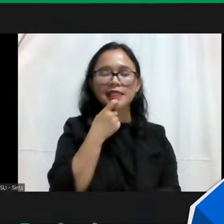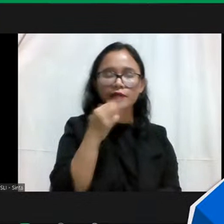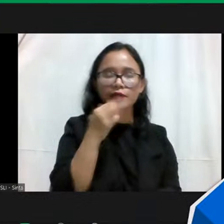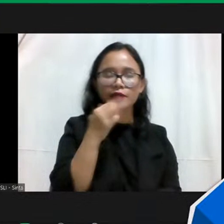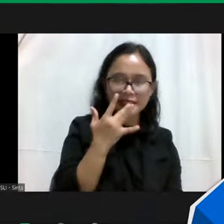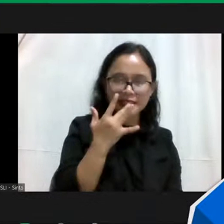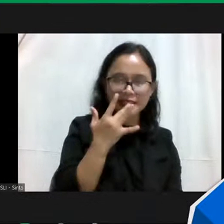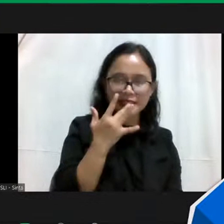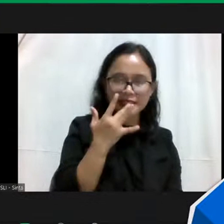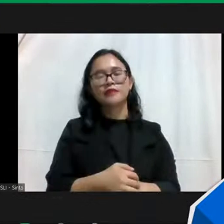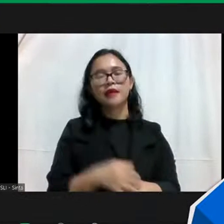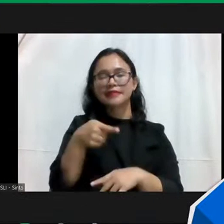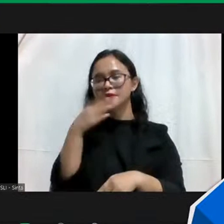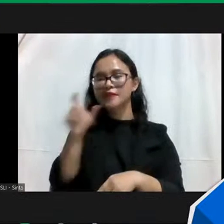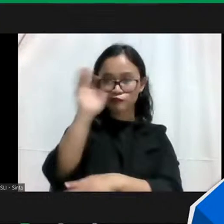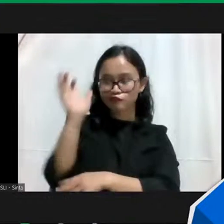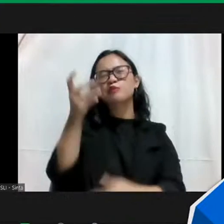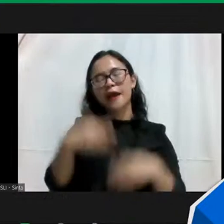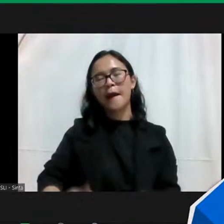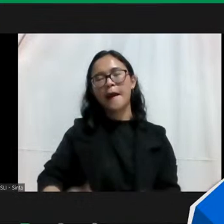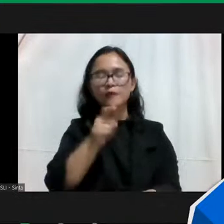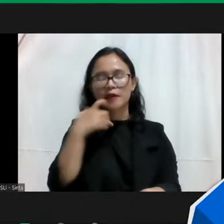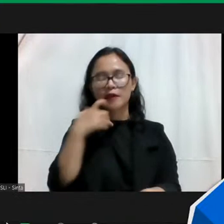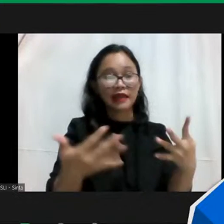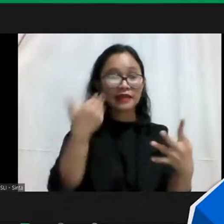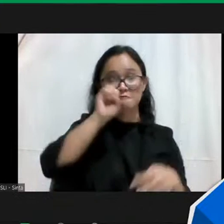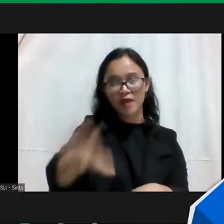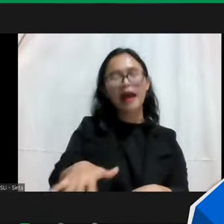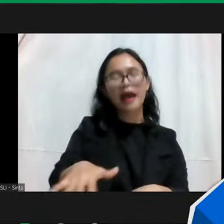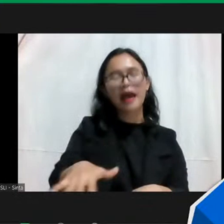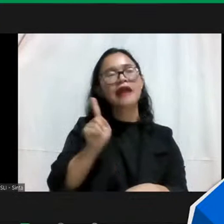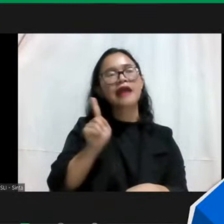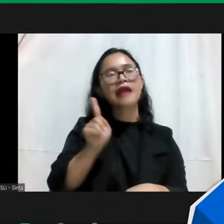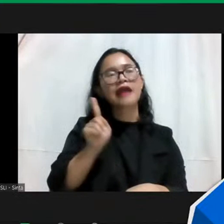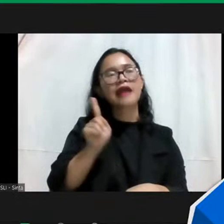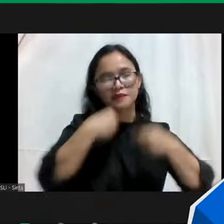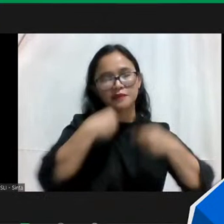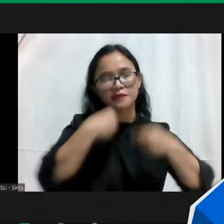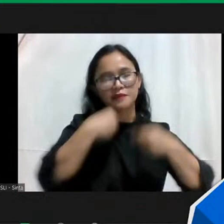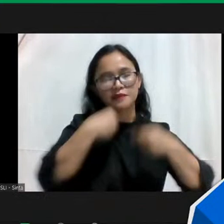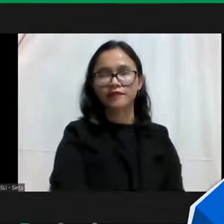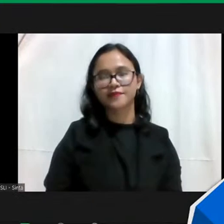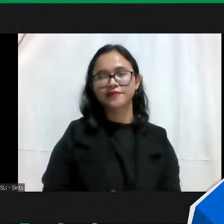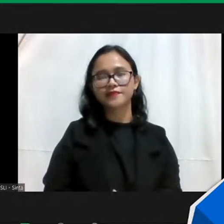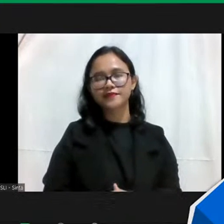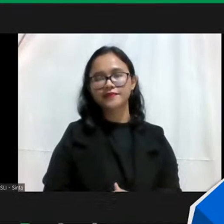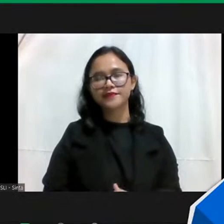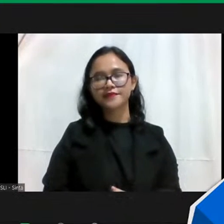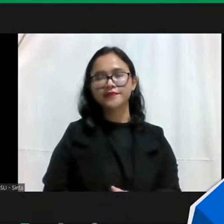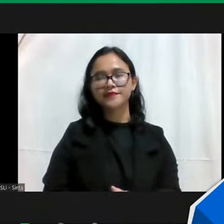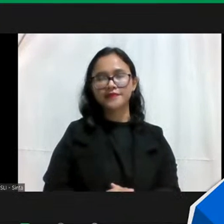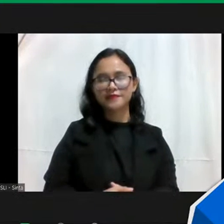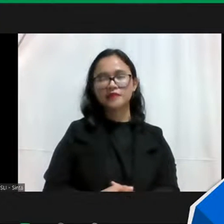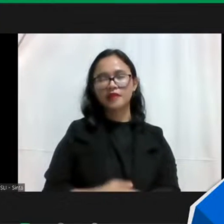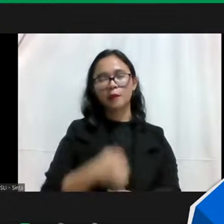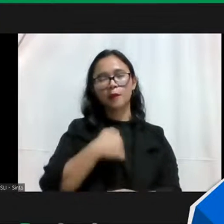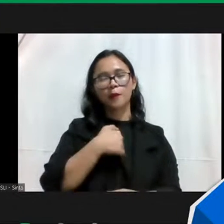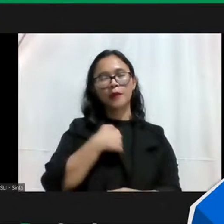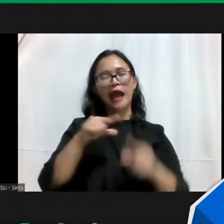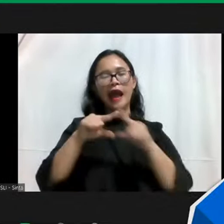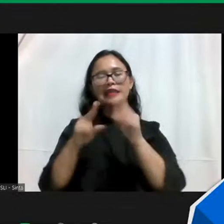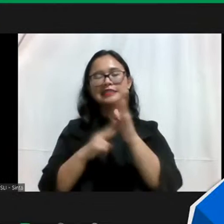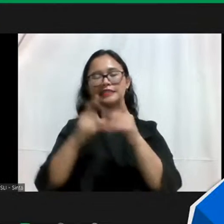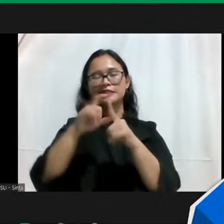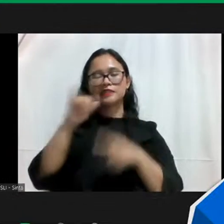tadi terlindungi hak-haknya Silakan Bang Andi pertama dijawab dulu iya ee sedikit ya mungkin